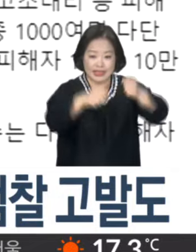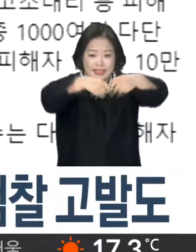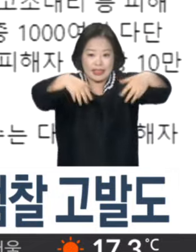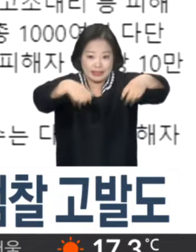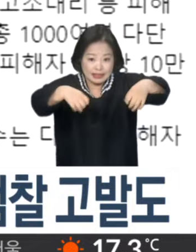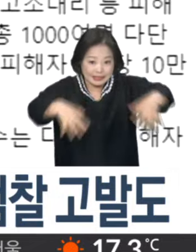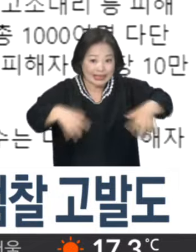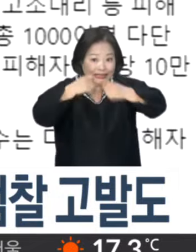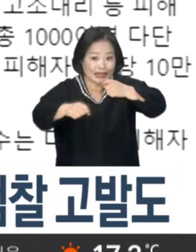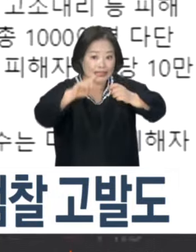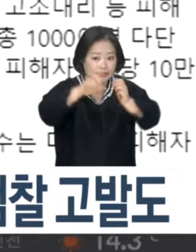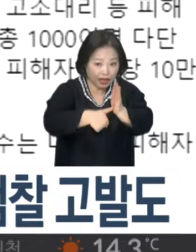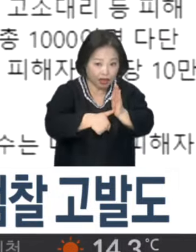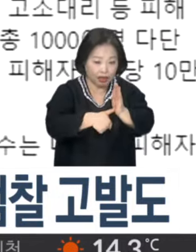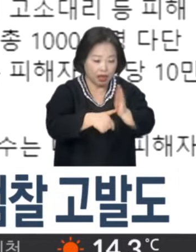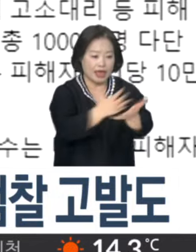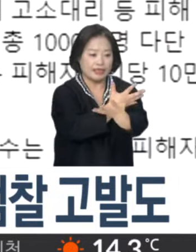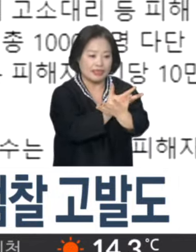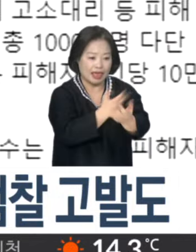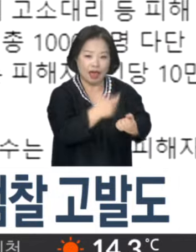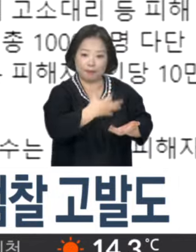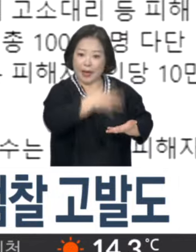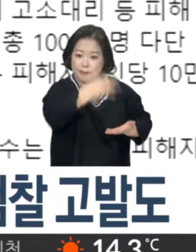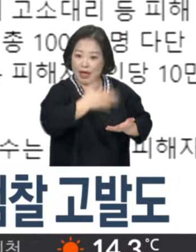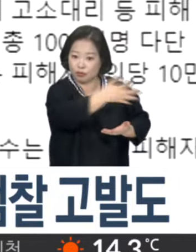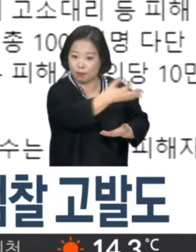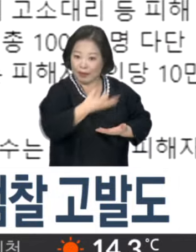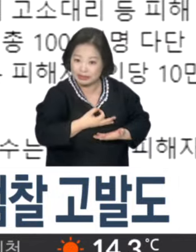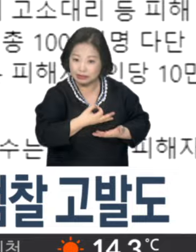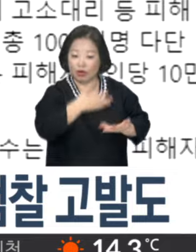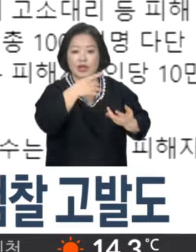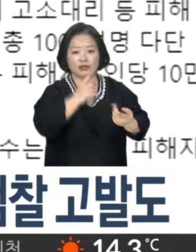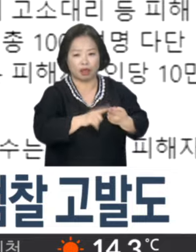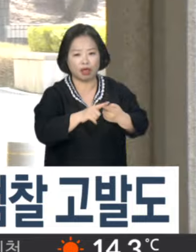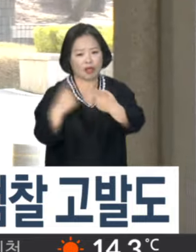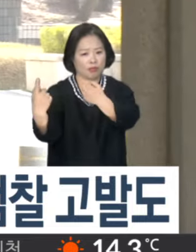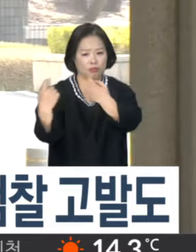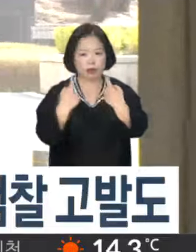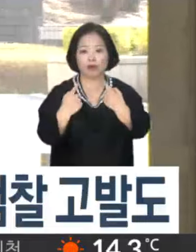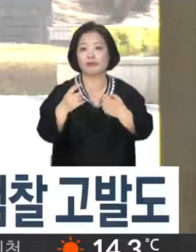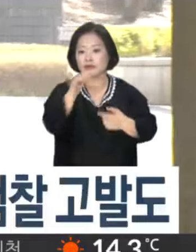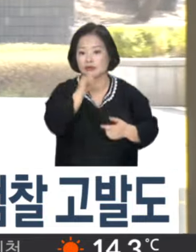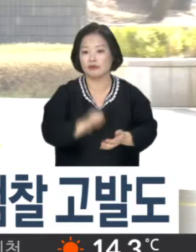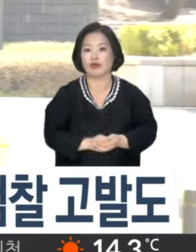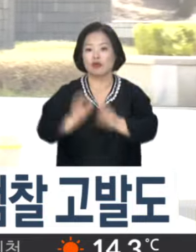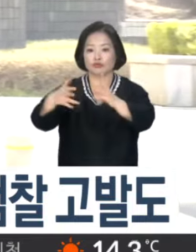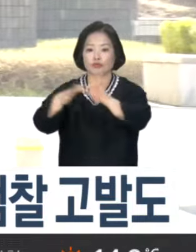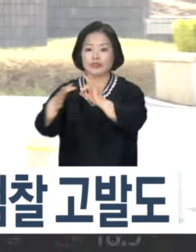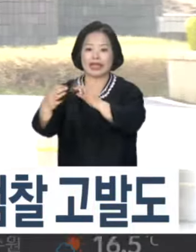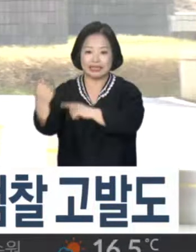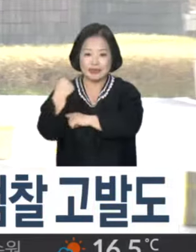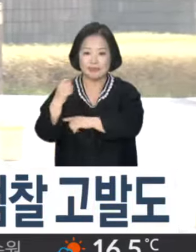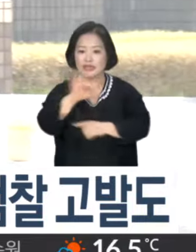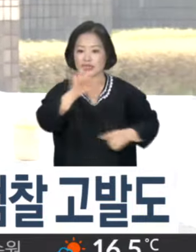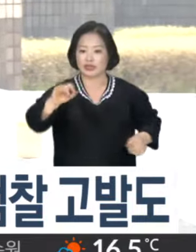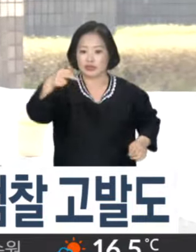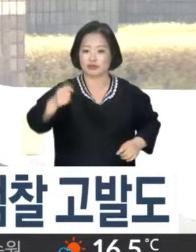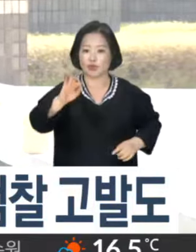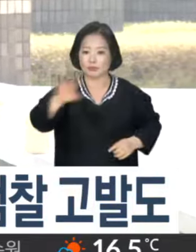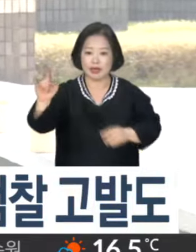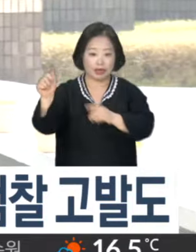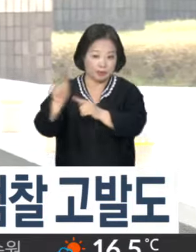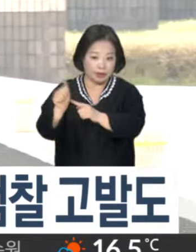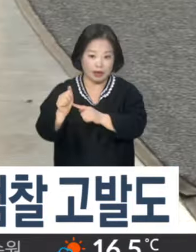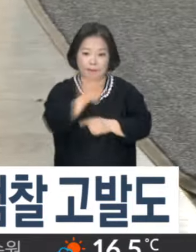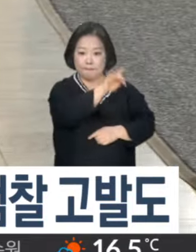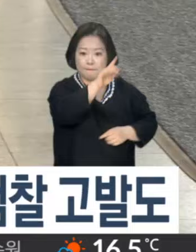사기 사건에서 고액의 수임료를 받았다는 논란은 계속되고 있습니다. 국민의힘 이종배 서울시의회 의원은 박